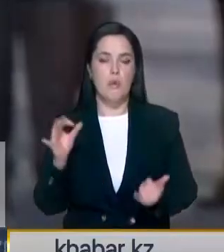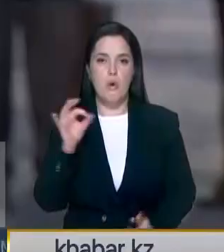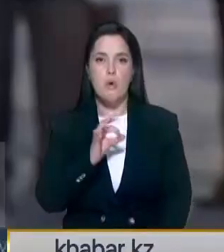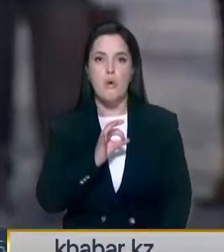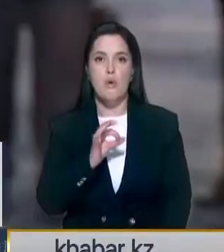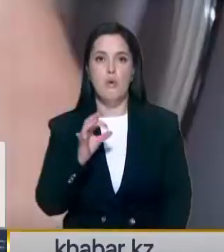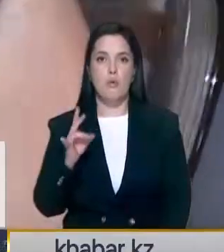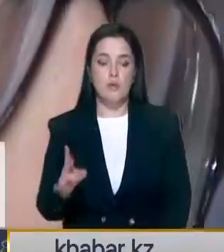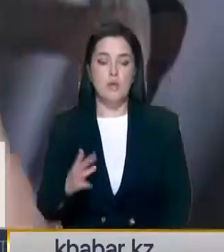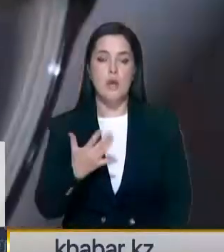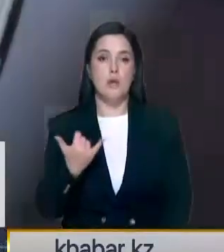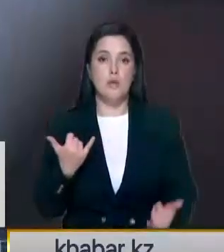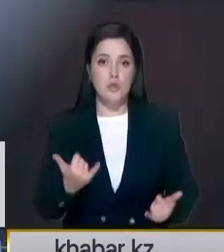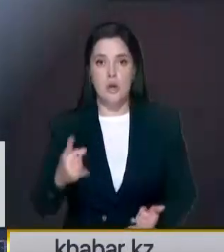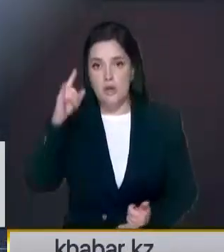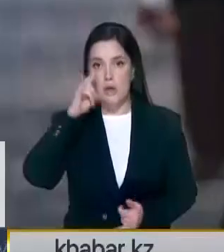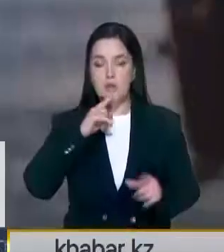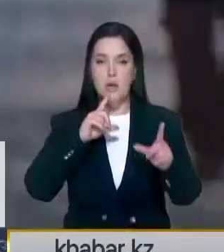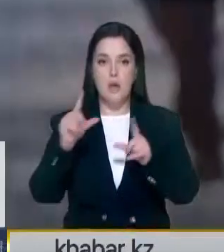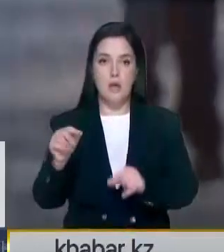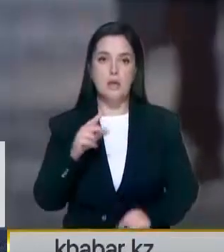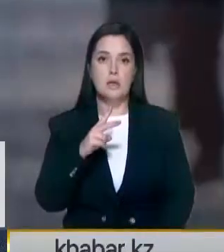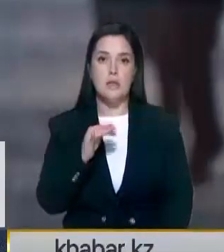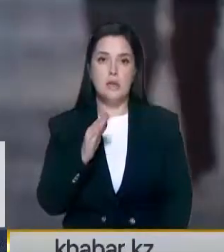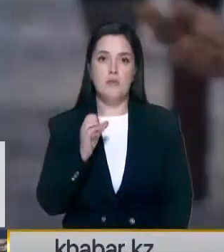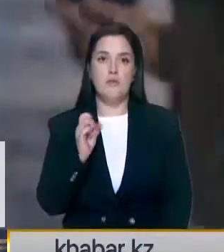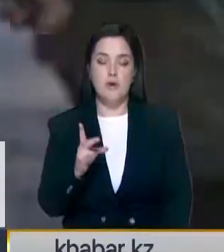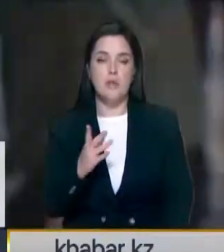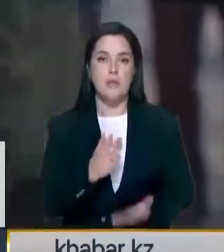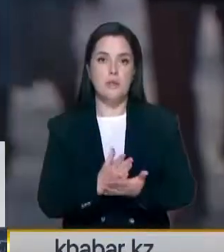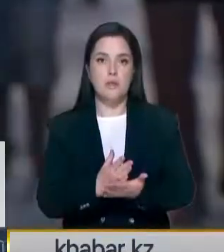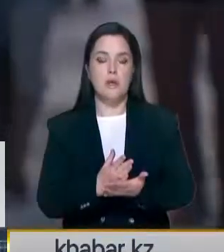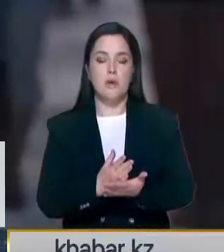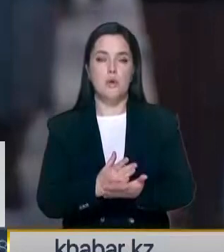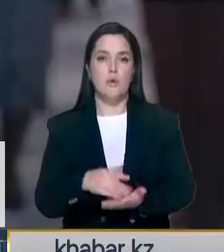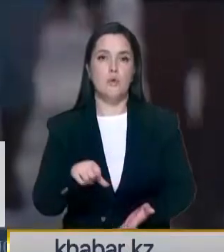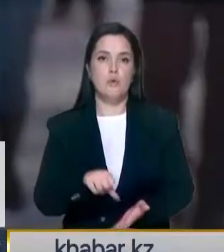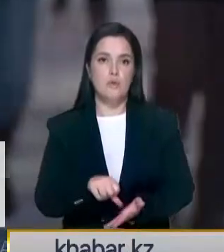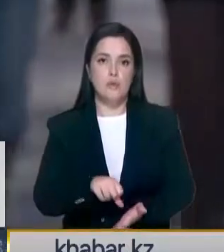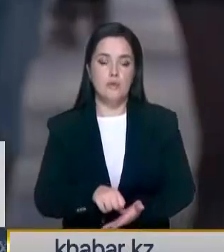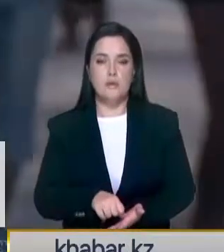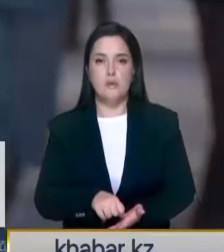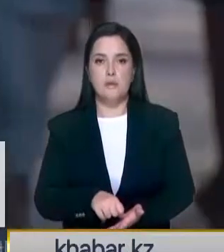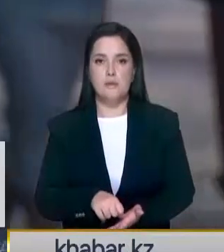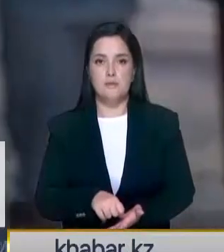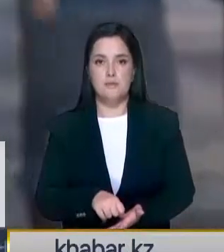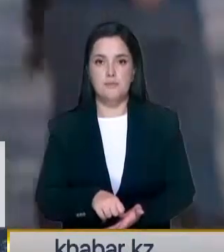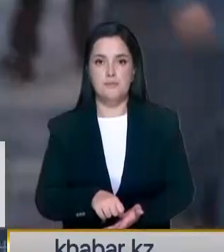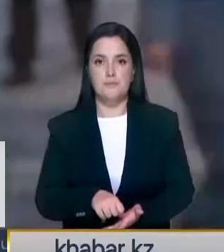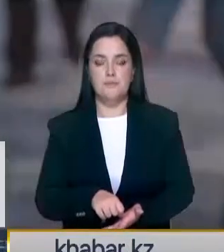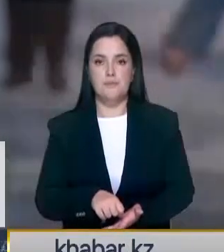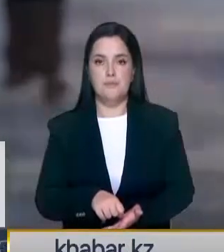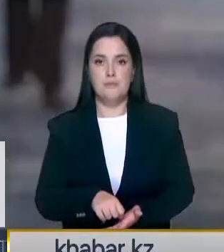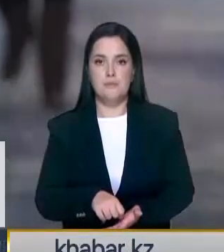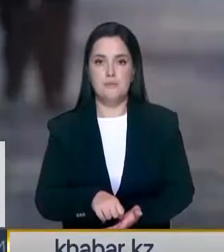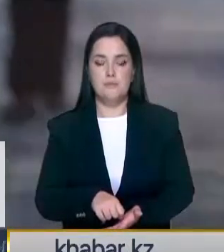И сейчас наши казахстанцы находятся и в Ливане. Уже сегодня мы делаем какую-то историю, мы там, мы присутствуем, мы